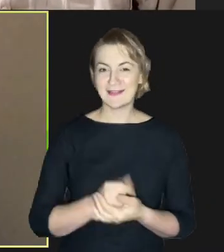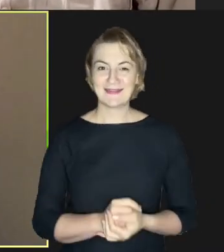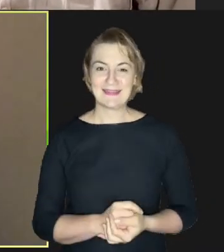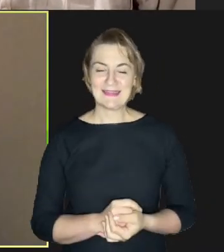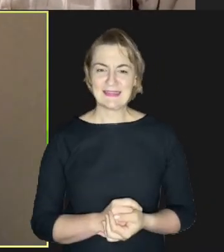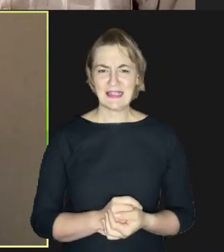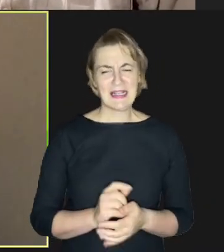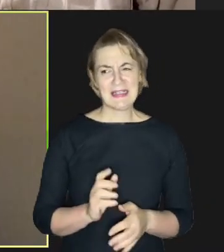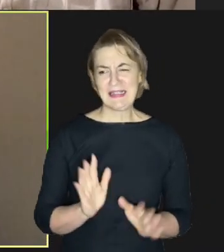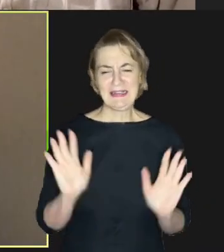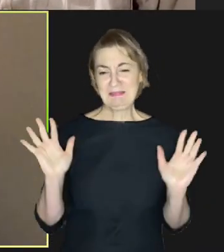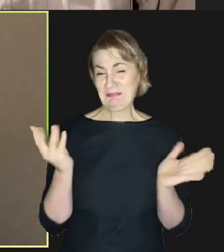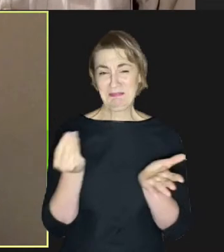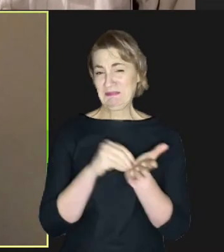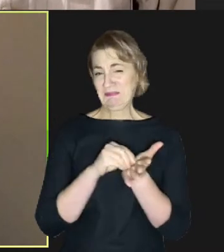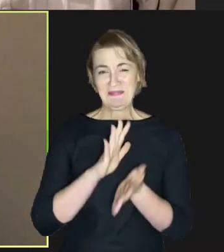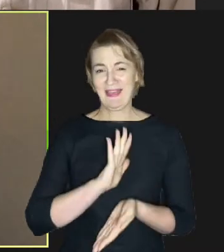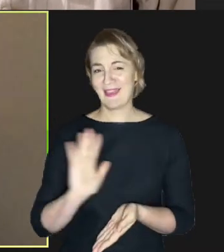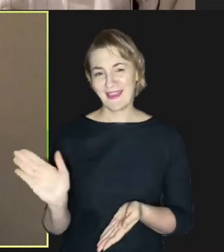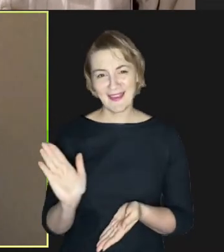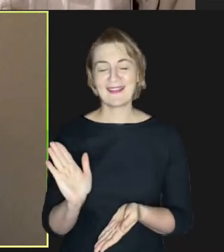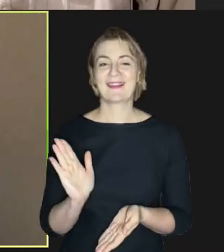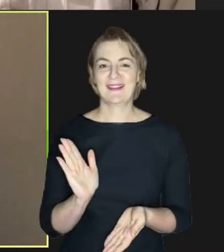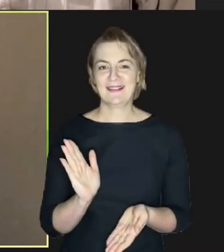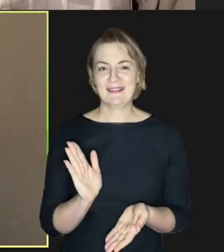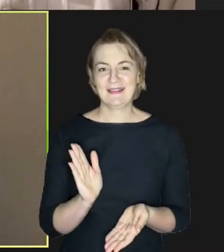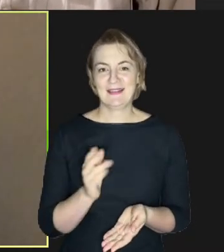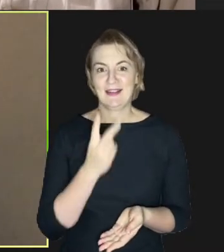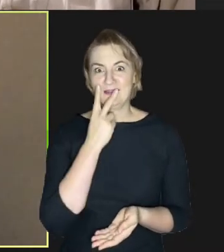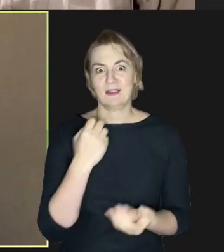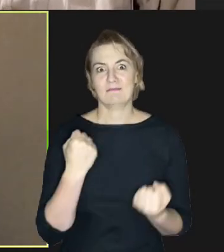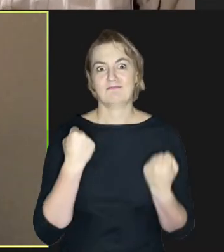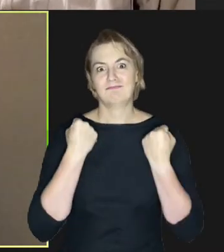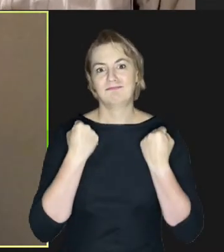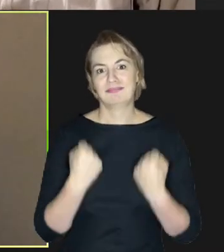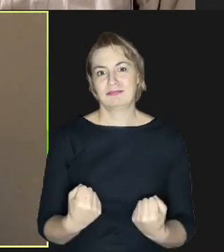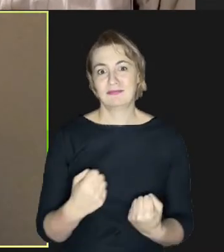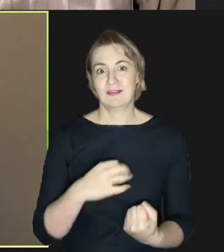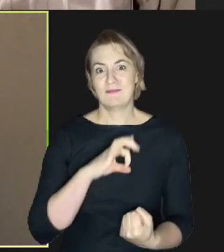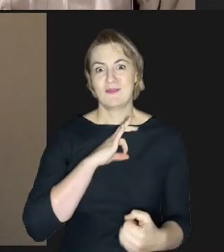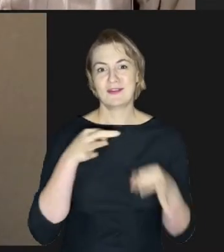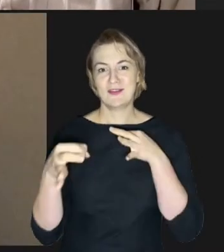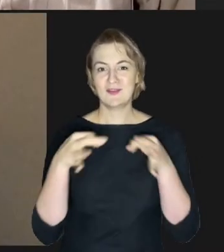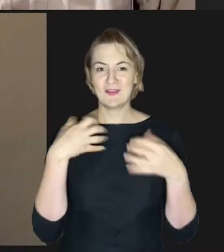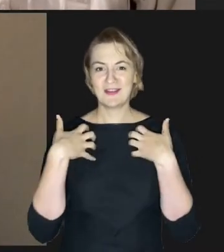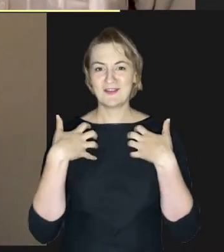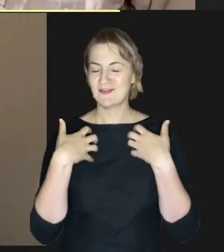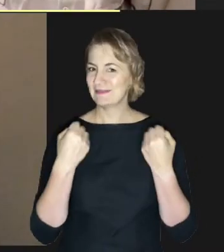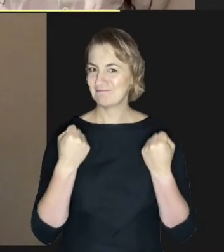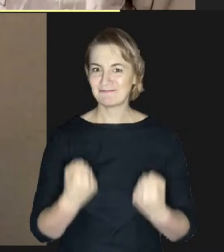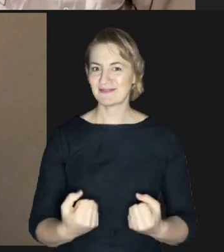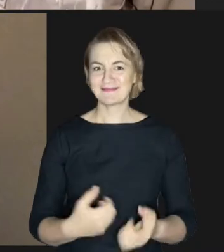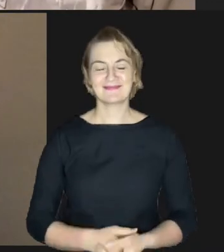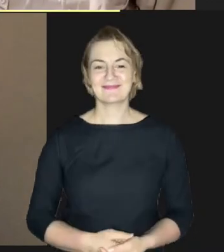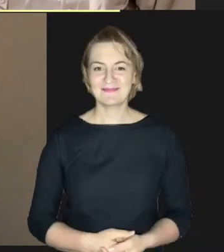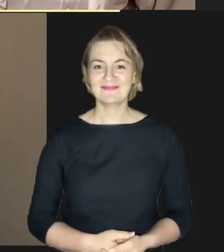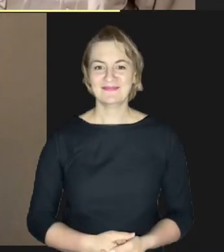Nie, już nic na pewno nie dodam. Uginam się pod ciężarem własnej biografii.